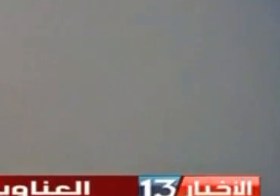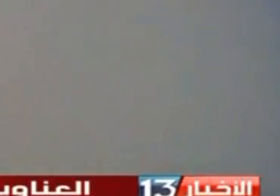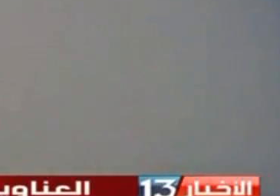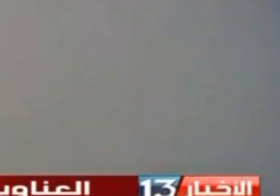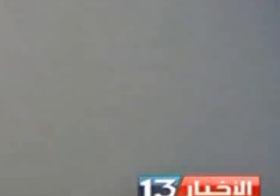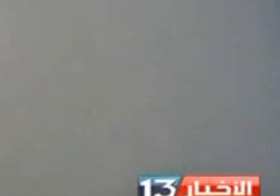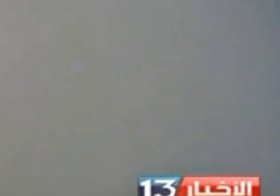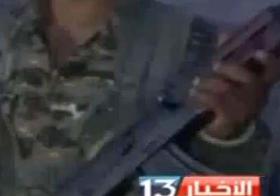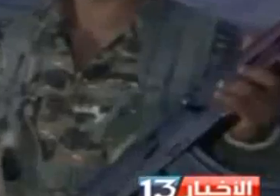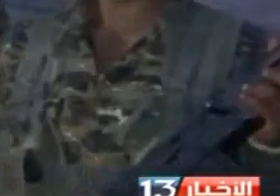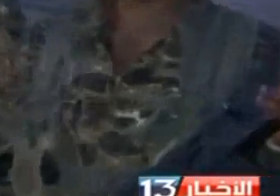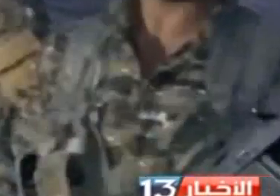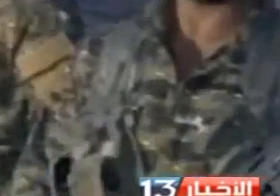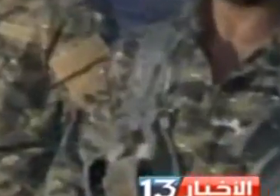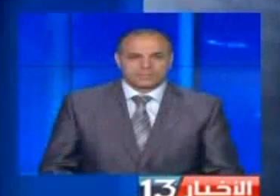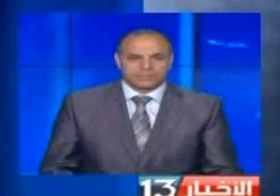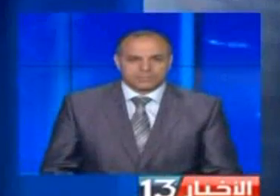في سوريا.